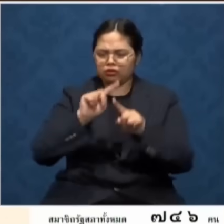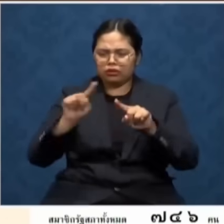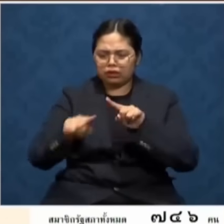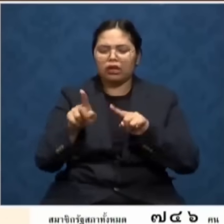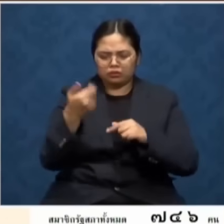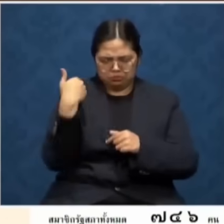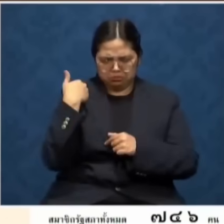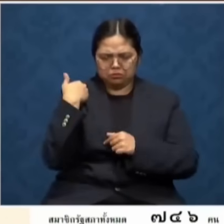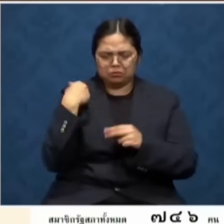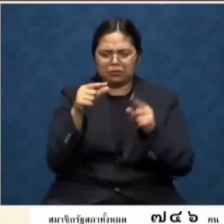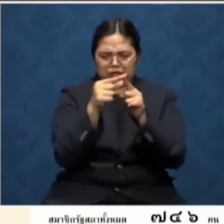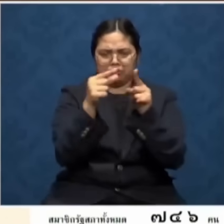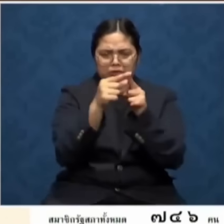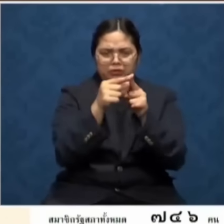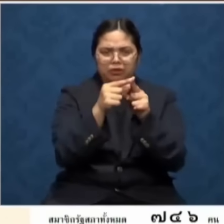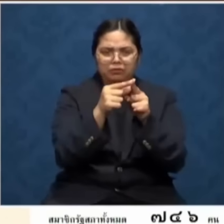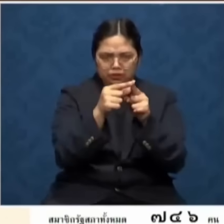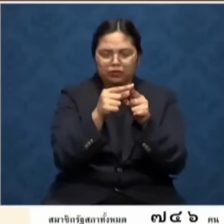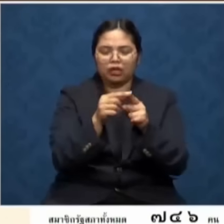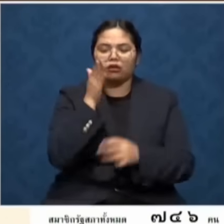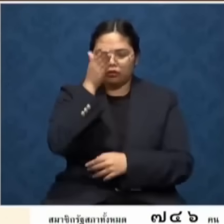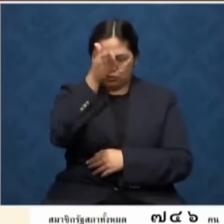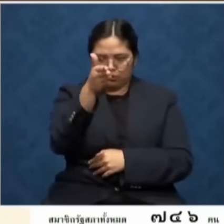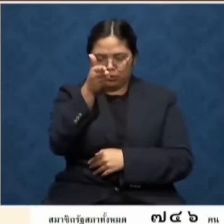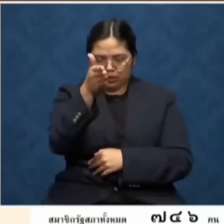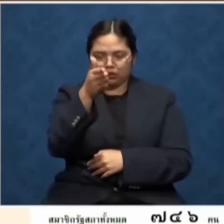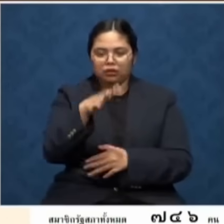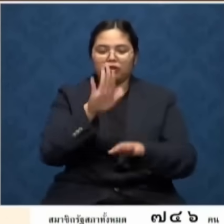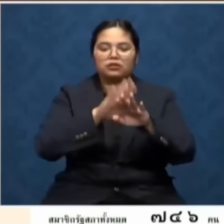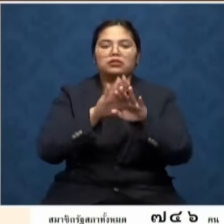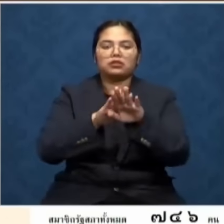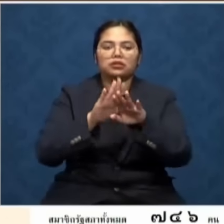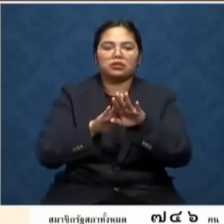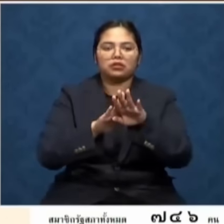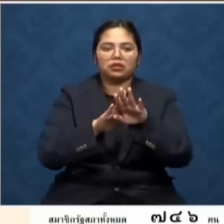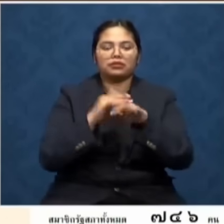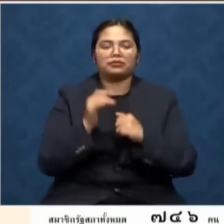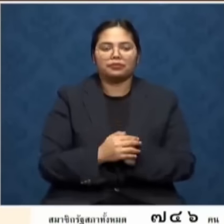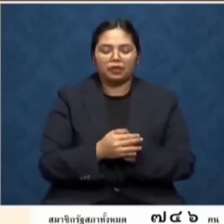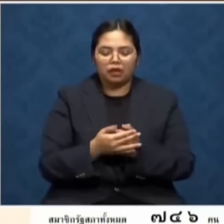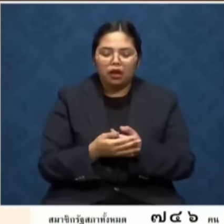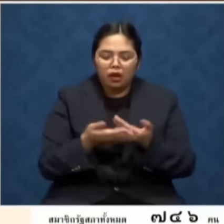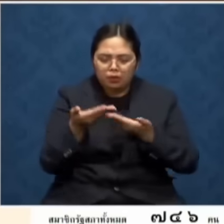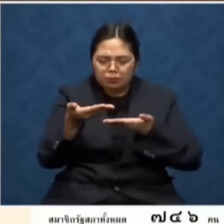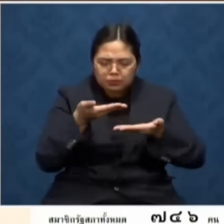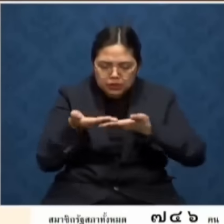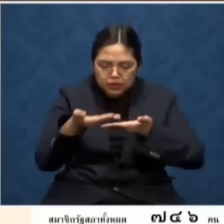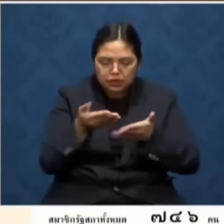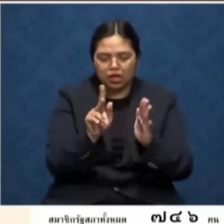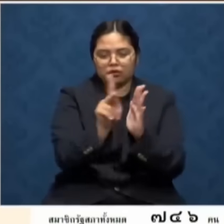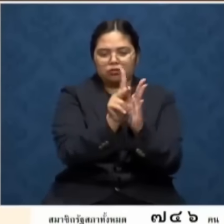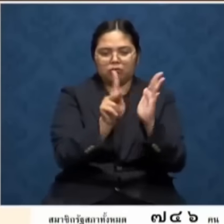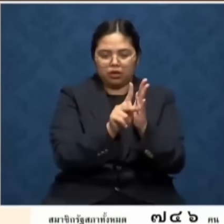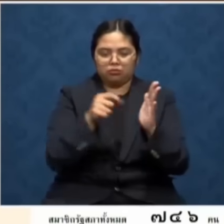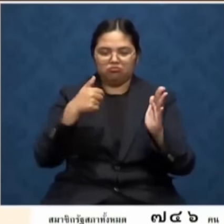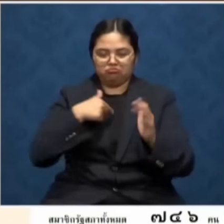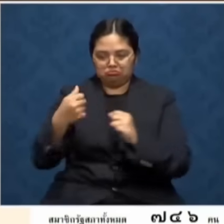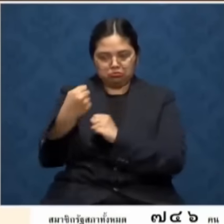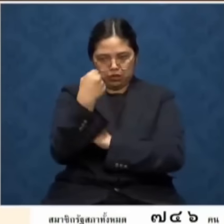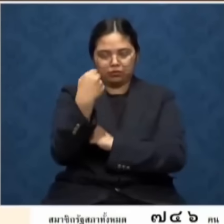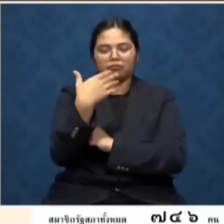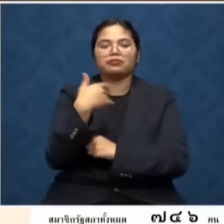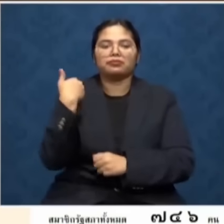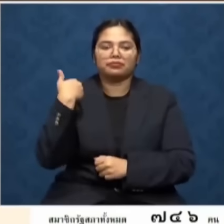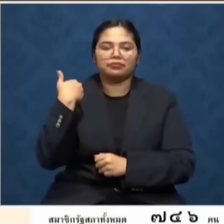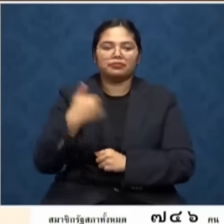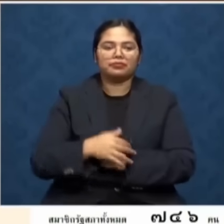ก็จะเตือนท่านต่อไปแต่ยังว่านะครับถ้าเป็นการพิจารณากฎหมายอะไรเนี่ยผมจะเคร่งครัดมากกว่านี้นะครับขอเ